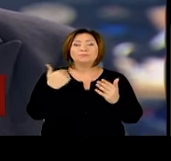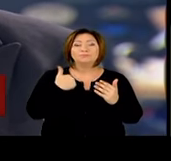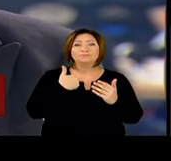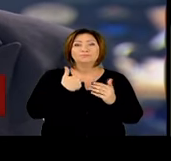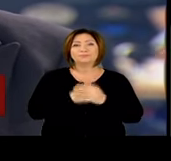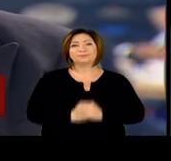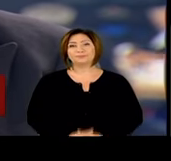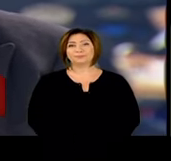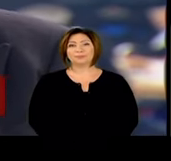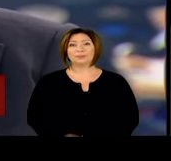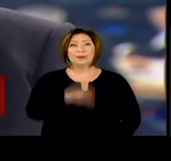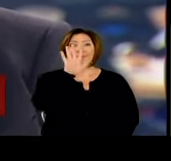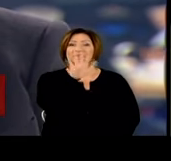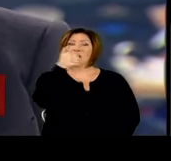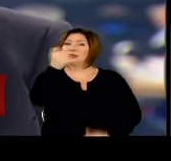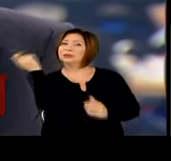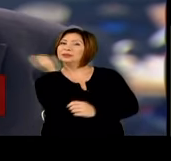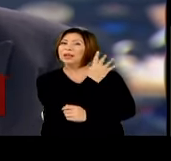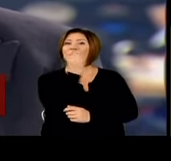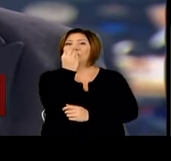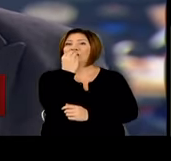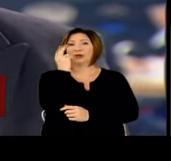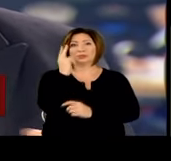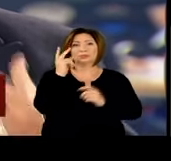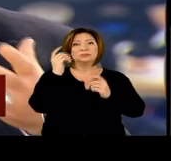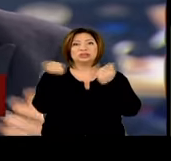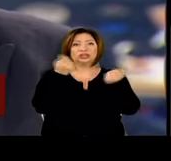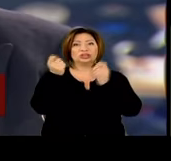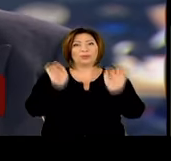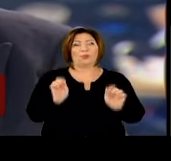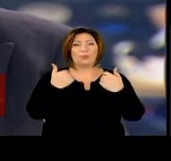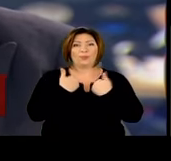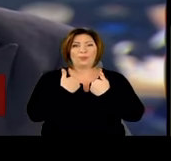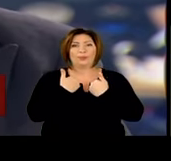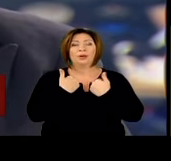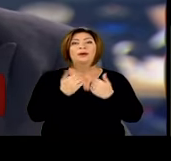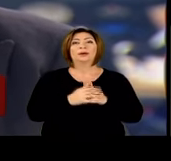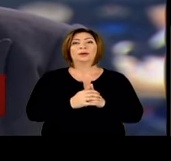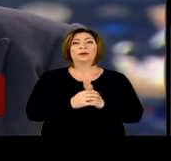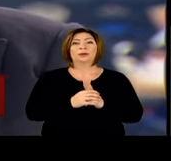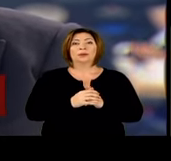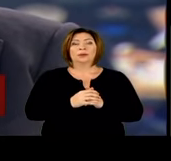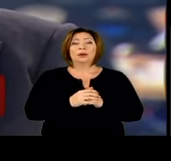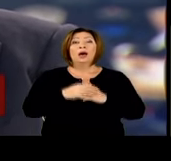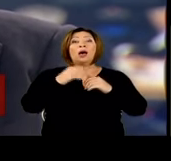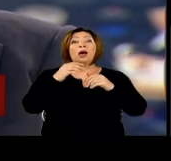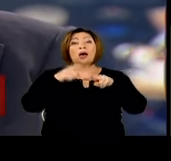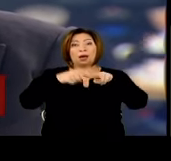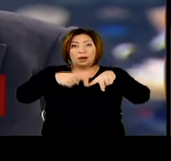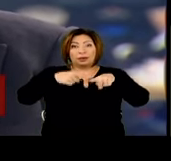efendim 5-6 tane mutfaktan mütevellit bir iş yapıyorum ben. Efendim